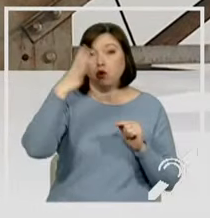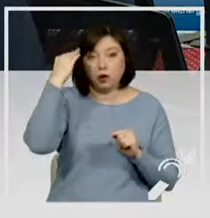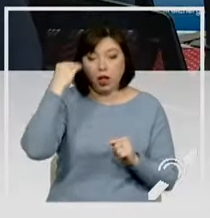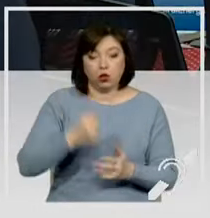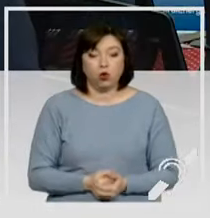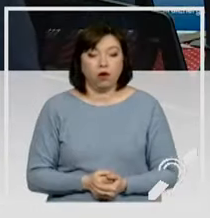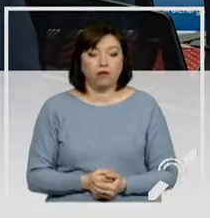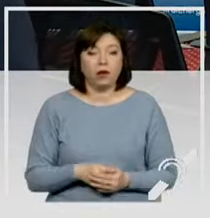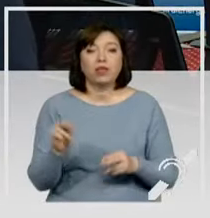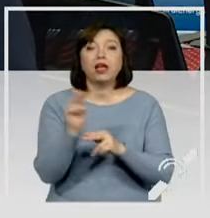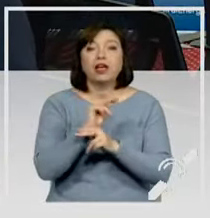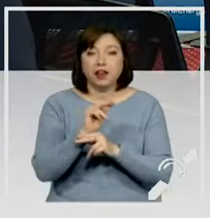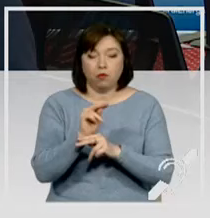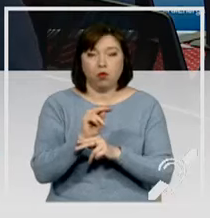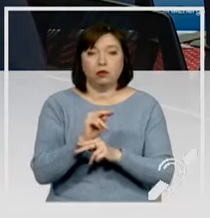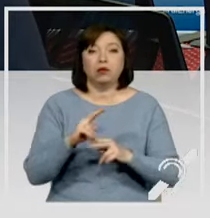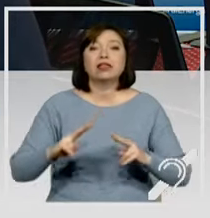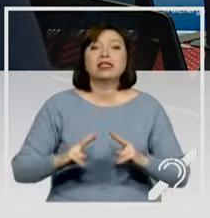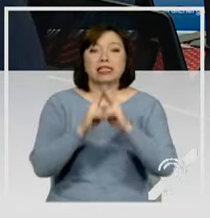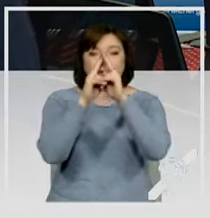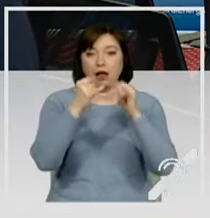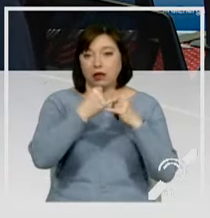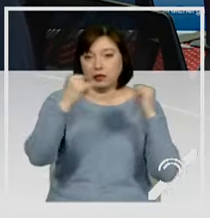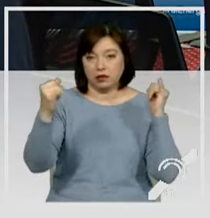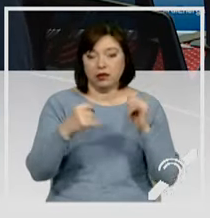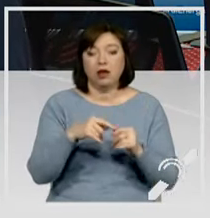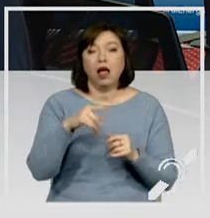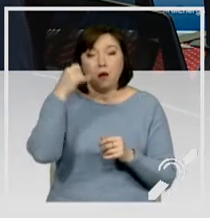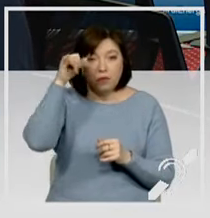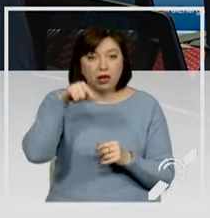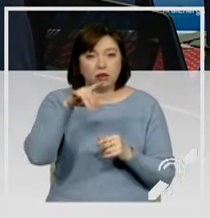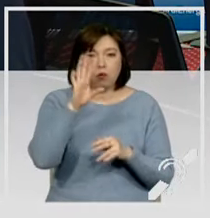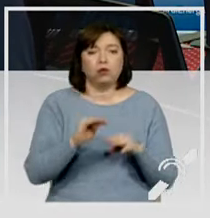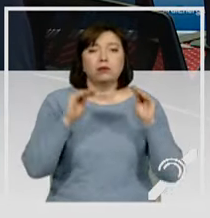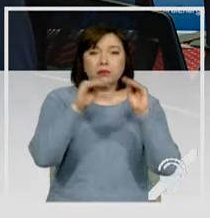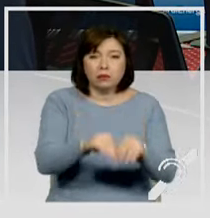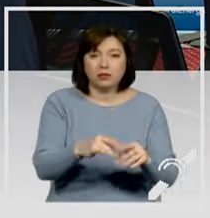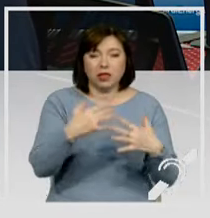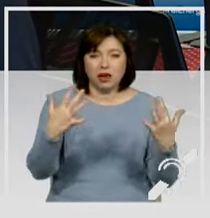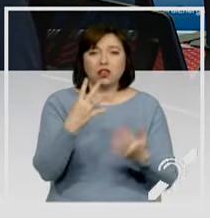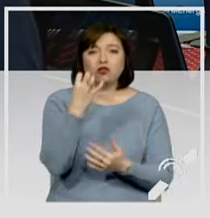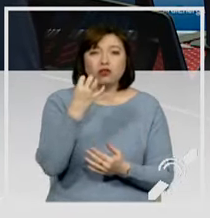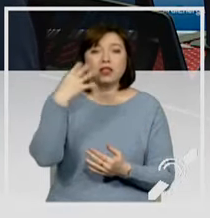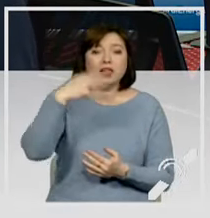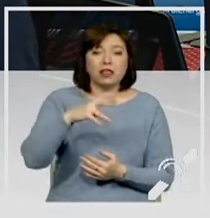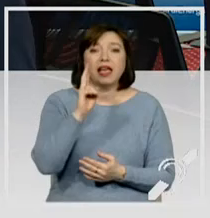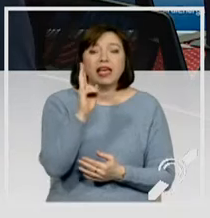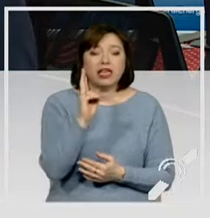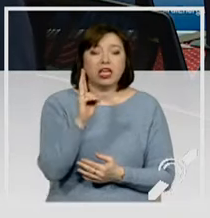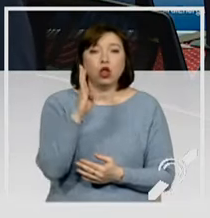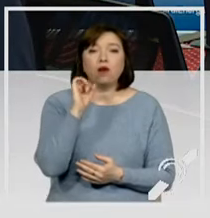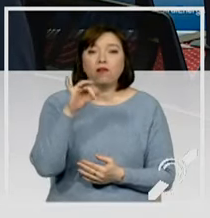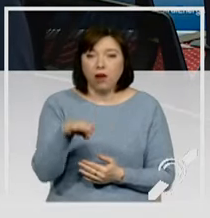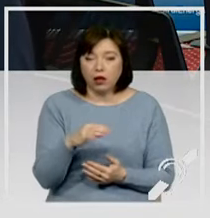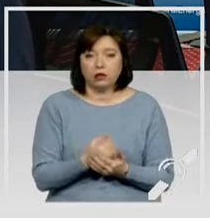Moldova. Reconstrucția stației Bălți 330, unde să fie făcută respectiv instalația distribuției 400 kV, fiindcă linii de